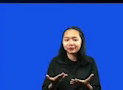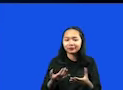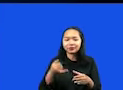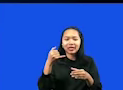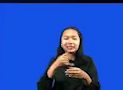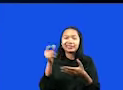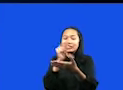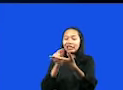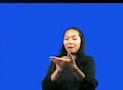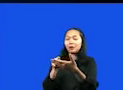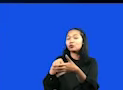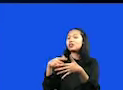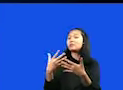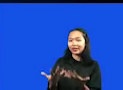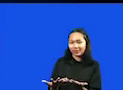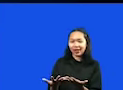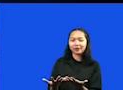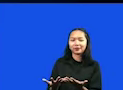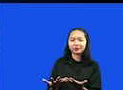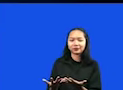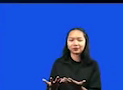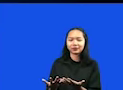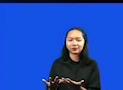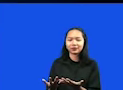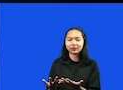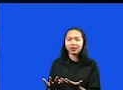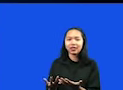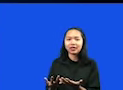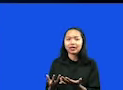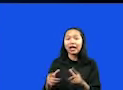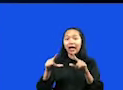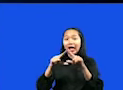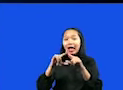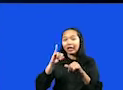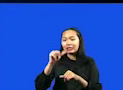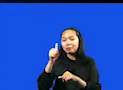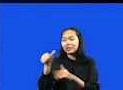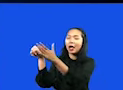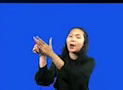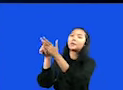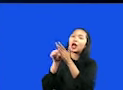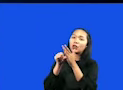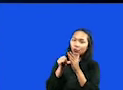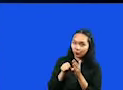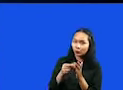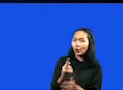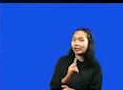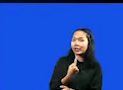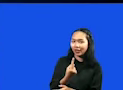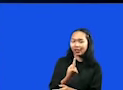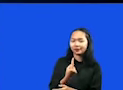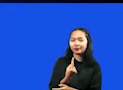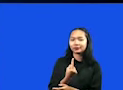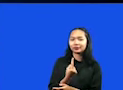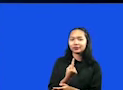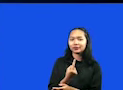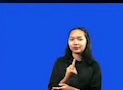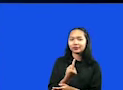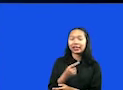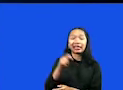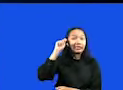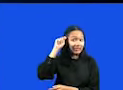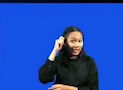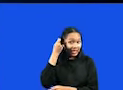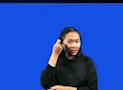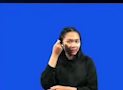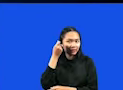atau gimana gitu ya itu sudah ada dan dibantu oleh Ai jadi semuanya nya ini apa ya jangan sampai kita itu malah